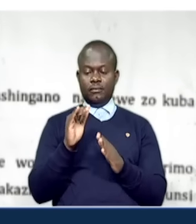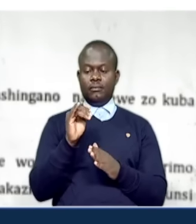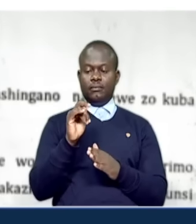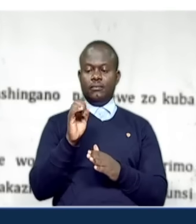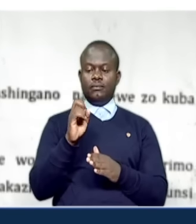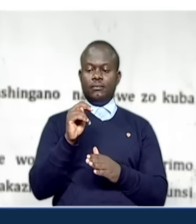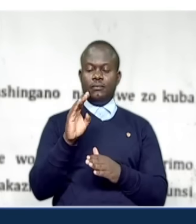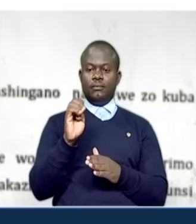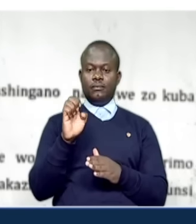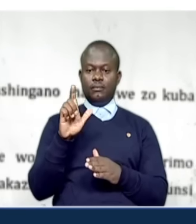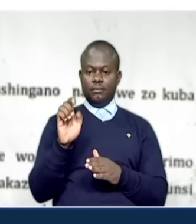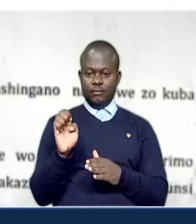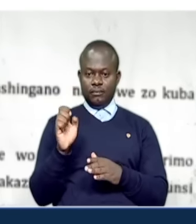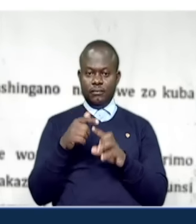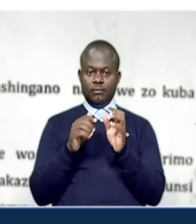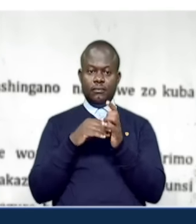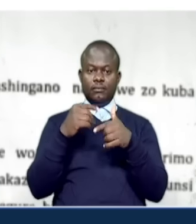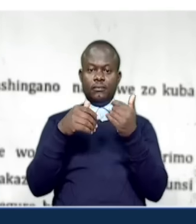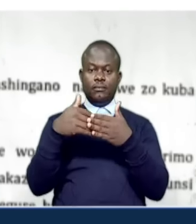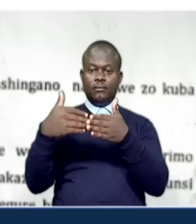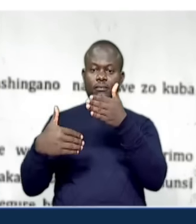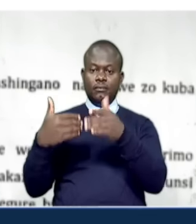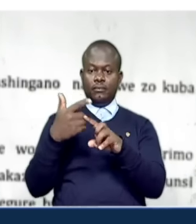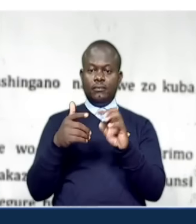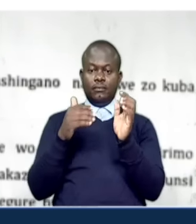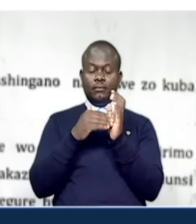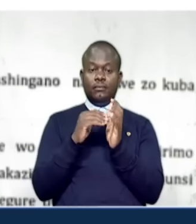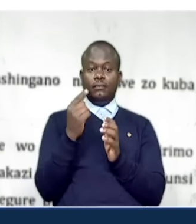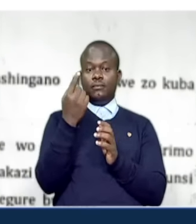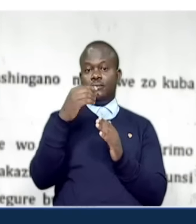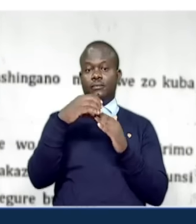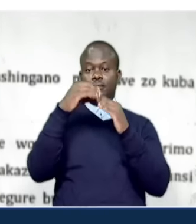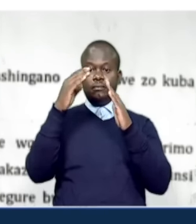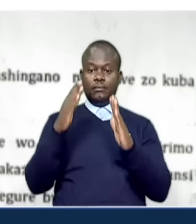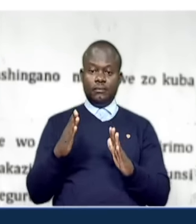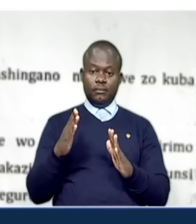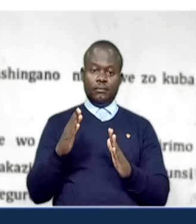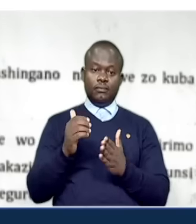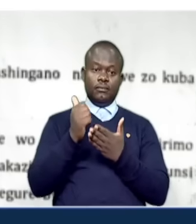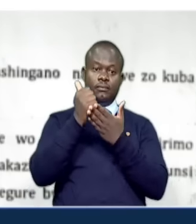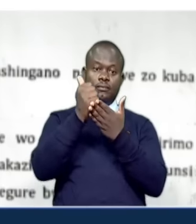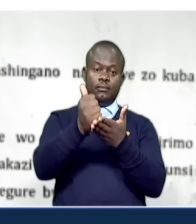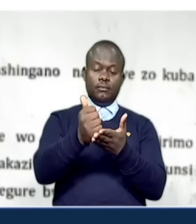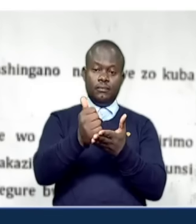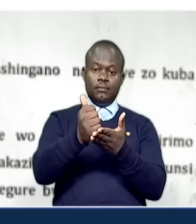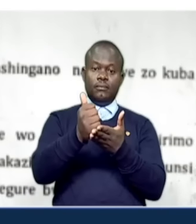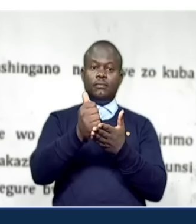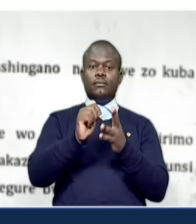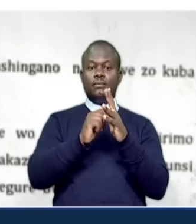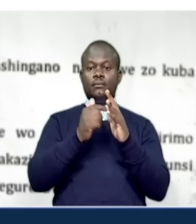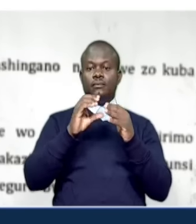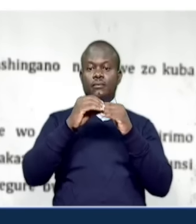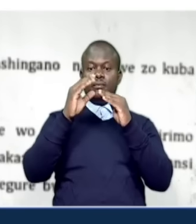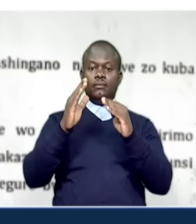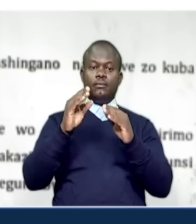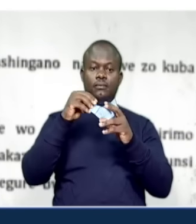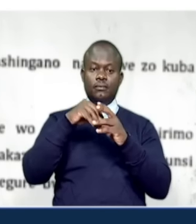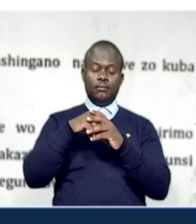ndetse anavuga yuko azakomeza kuyiba hafi. Ariko n'umwe mu bayobozi bayifashe cyangwa se wagiye ku buyobozi